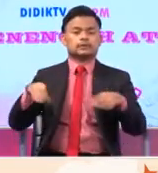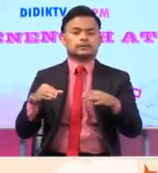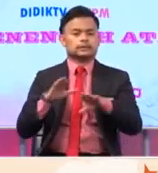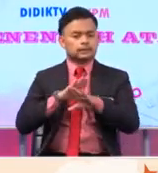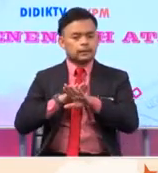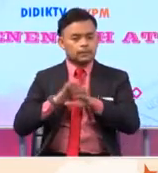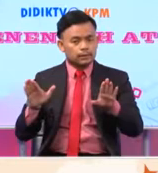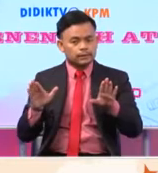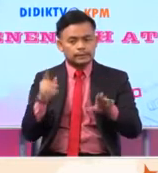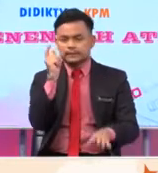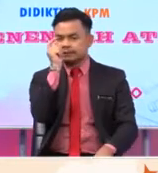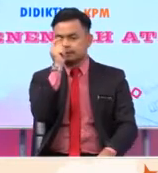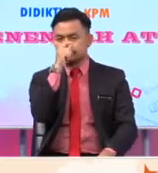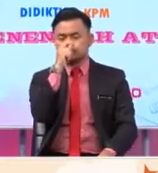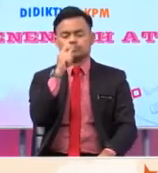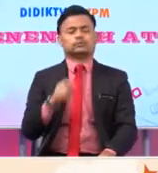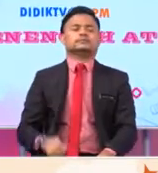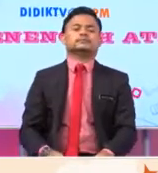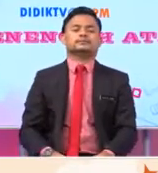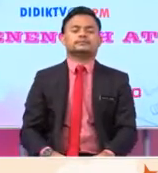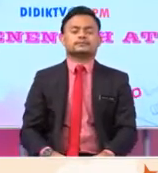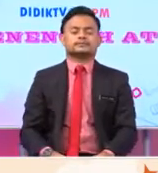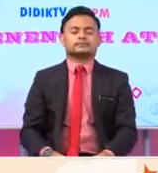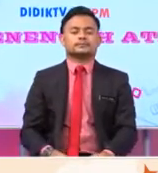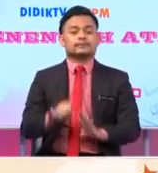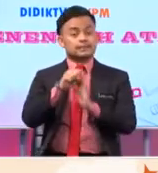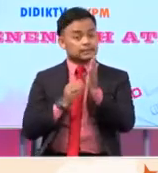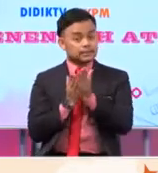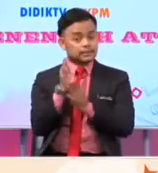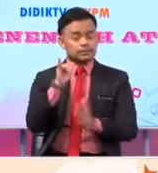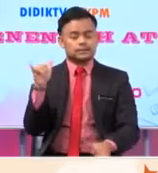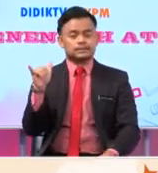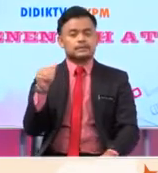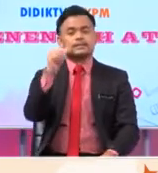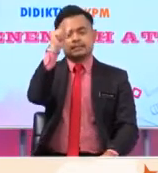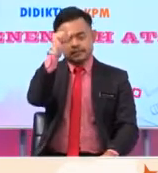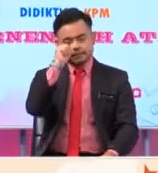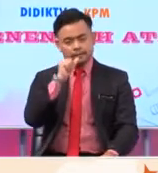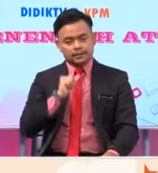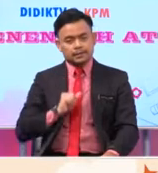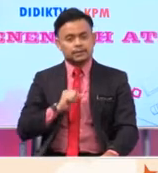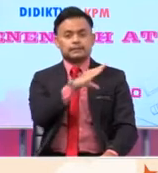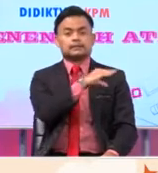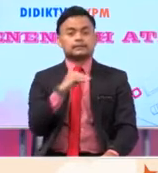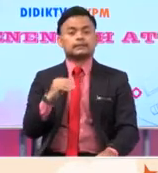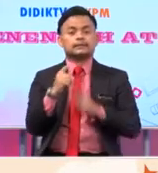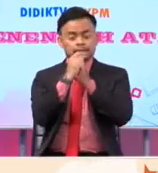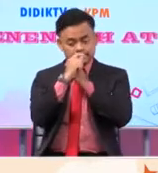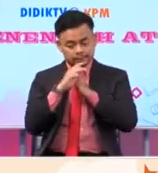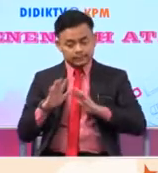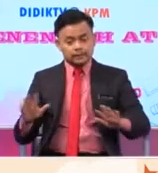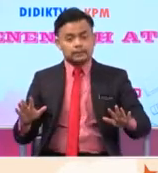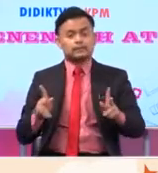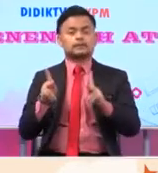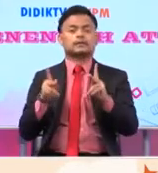tindakan yang kita lakukan keppti seterusnya sabar dan tenang ketika menghadapi kesukaran dalam